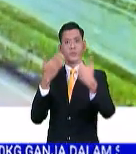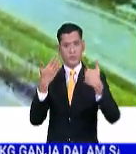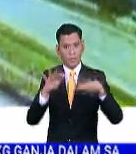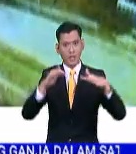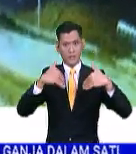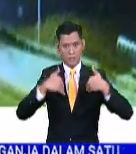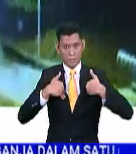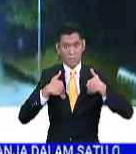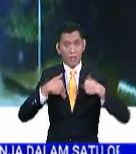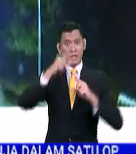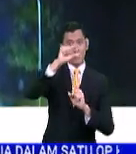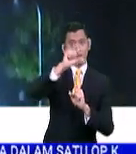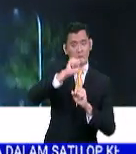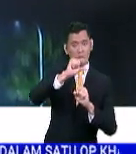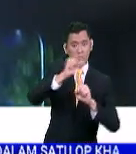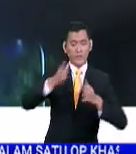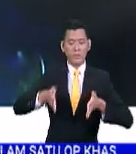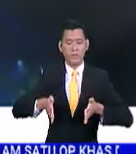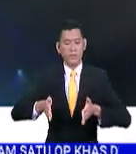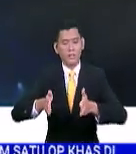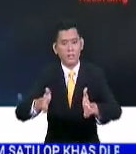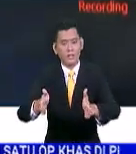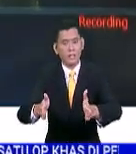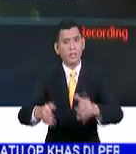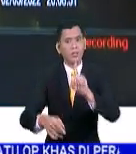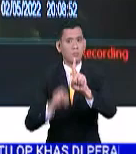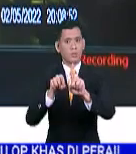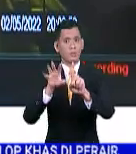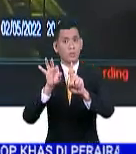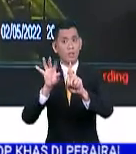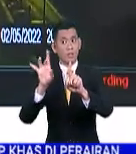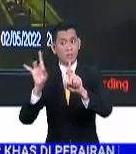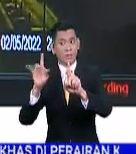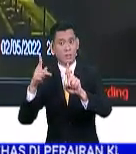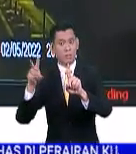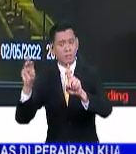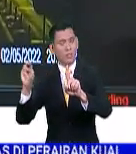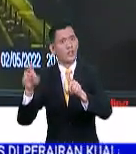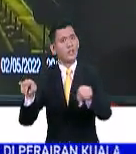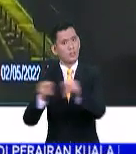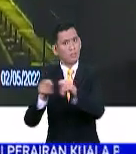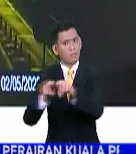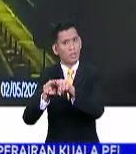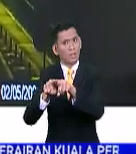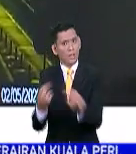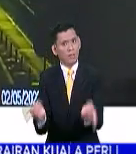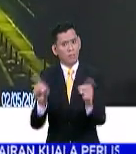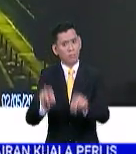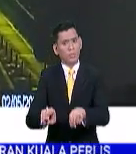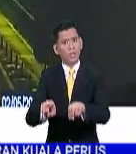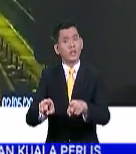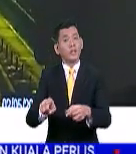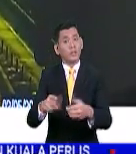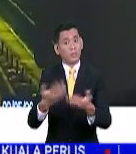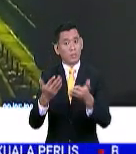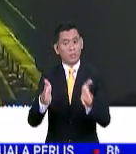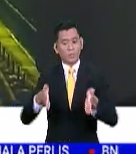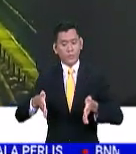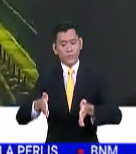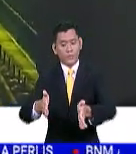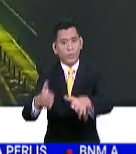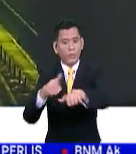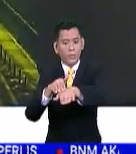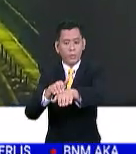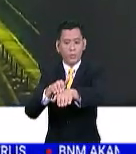di Gombak Toll Plaza, kilometer 19.8, keadaan turut sama berlaku seperti mana di paparan skrin yang